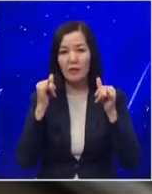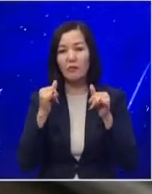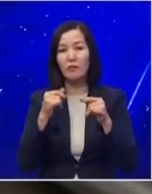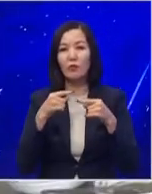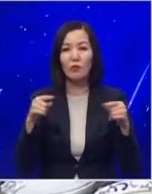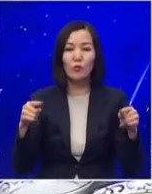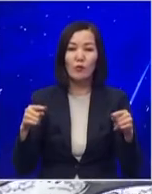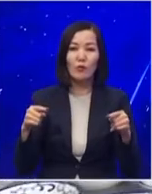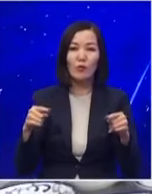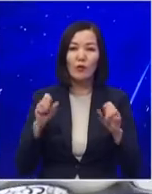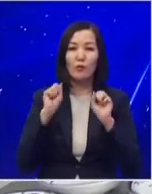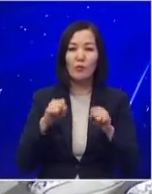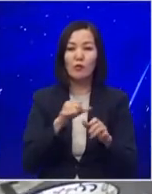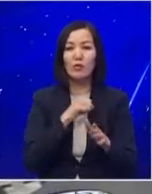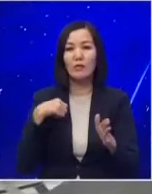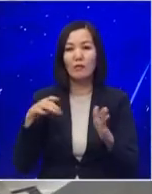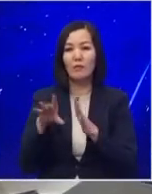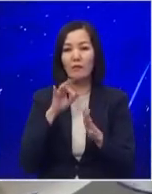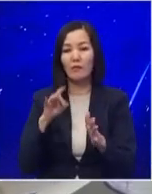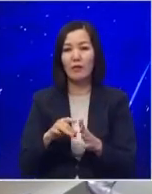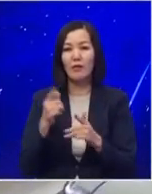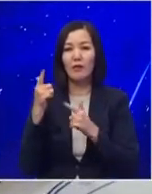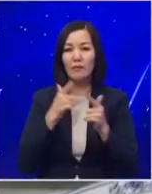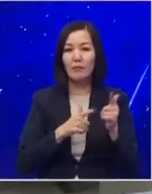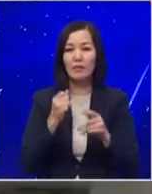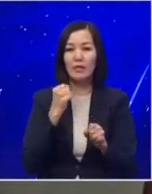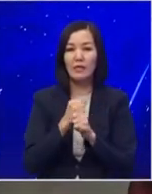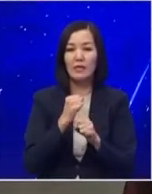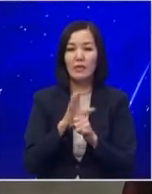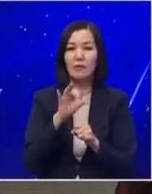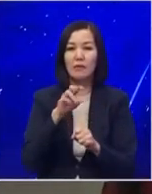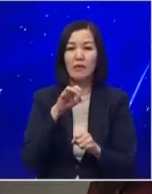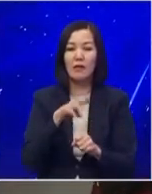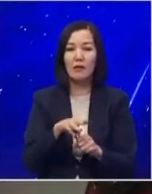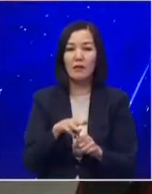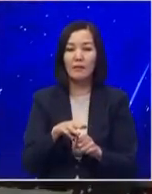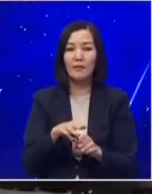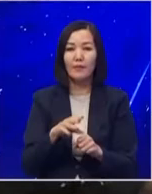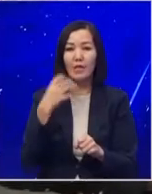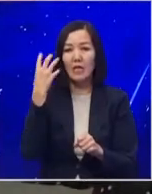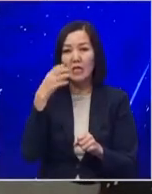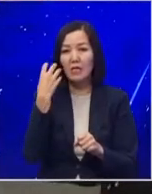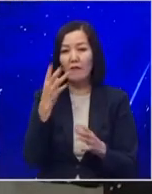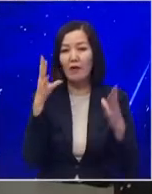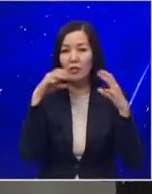любой вкус пока наша manta приготовиться мы быстро сделаем салат из овощей